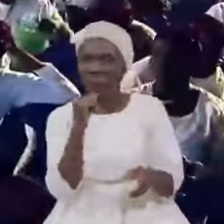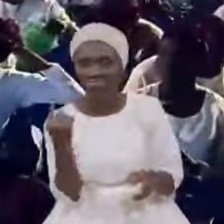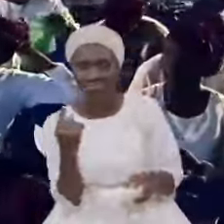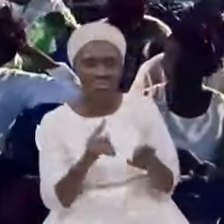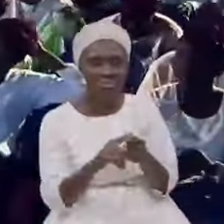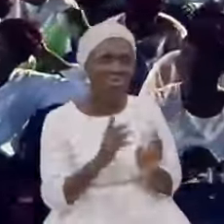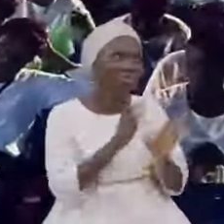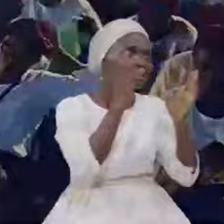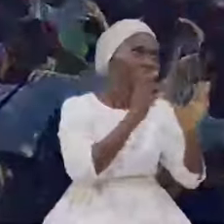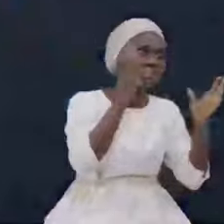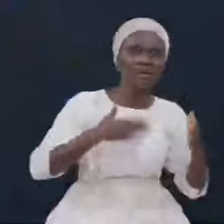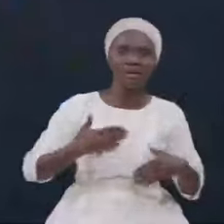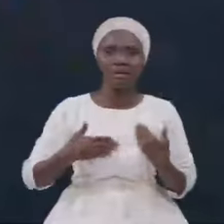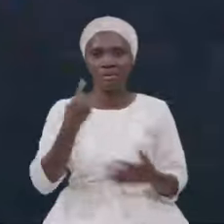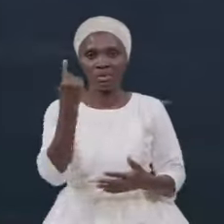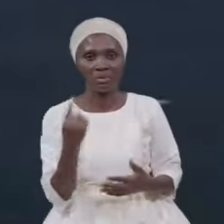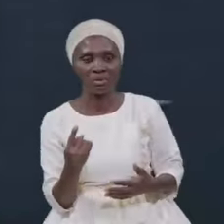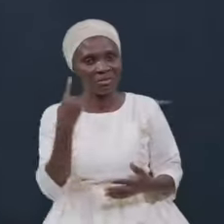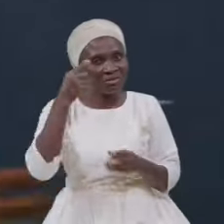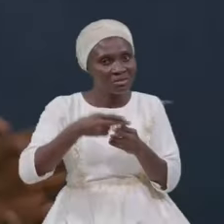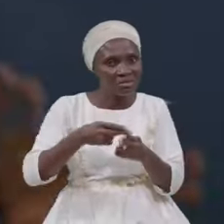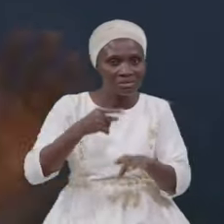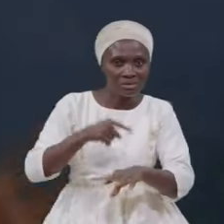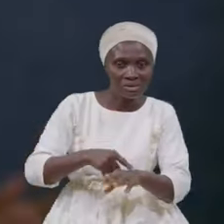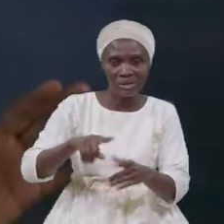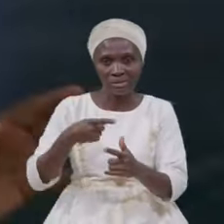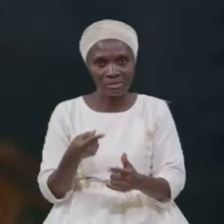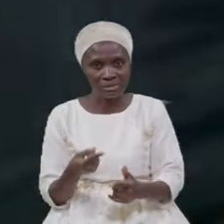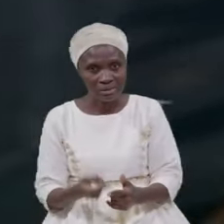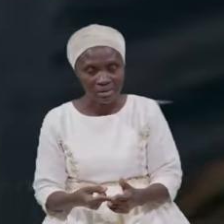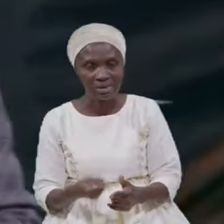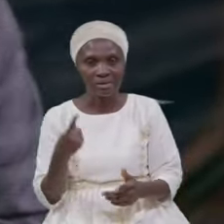réjouir pour le moment. Mais nous sommes...